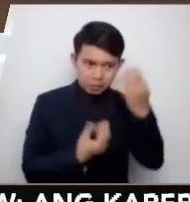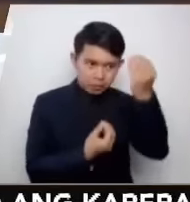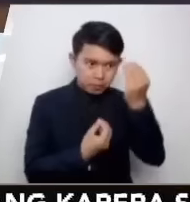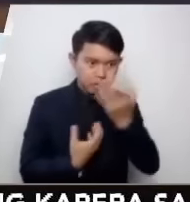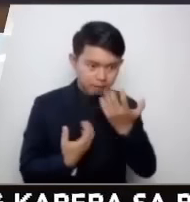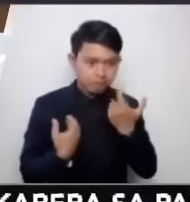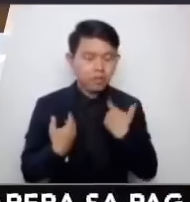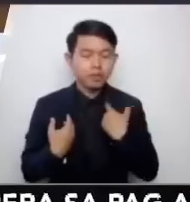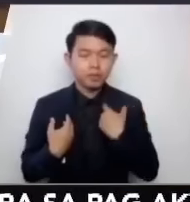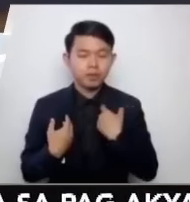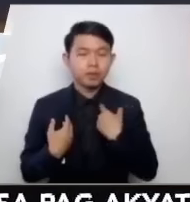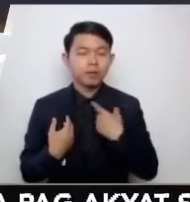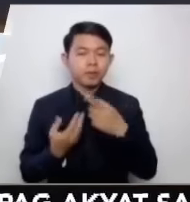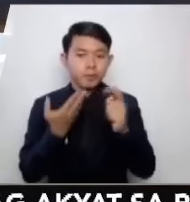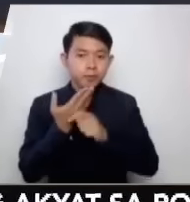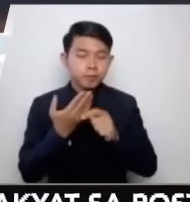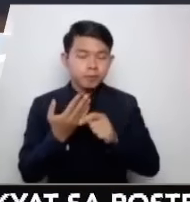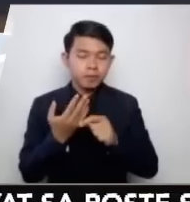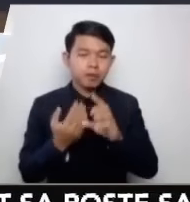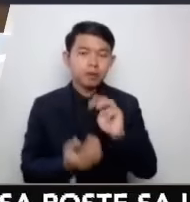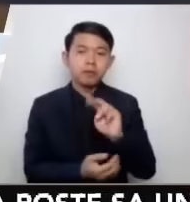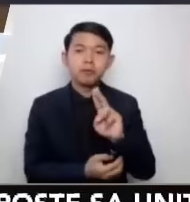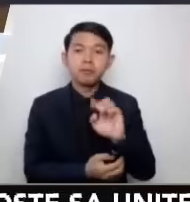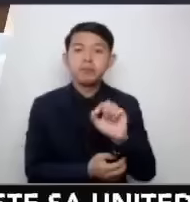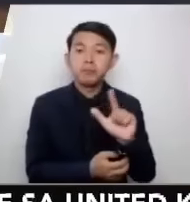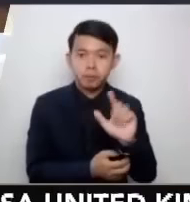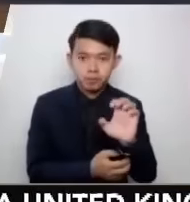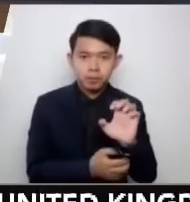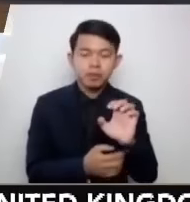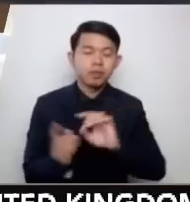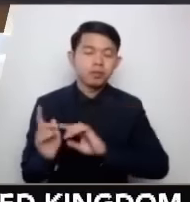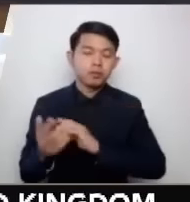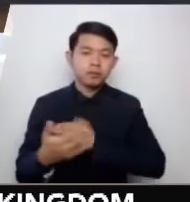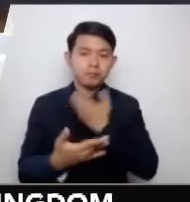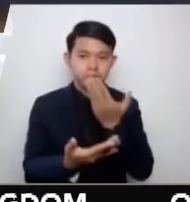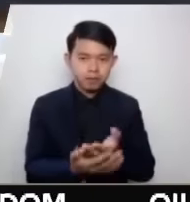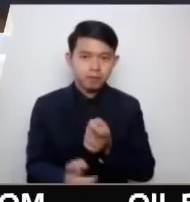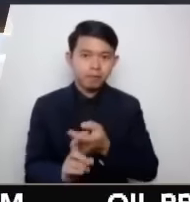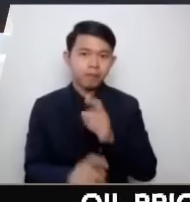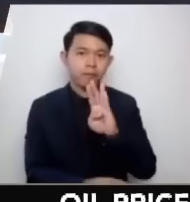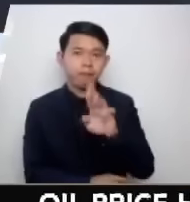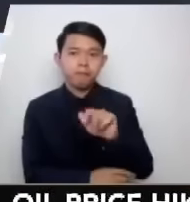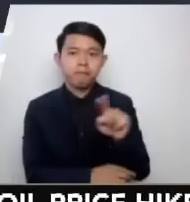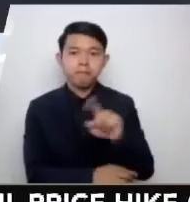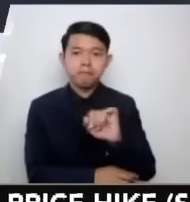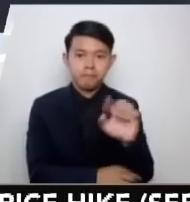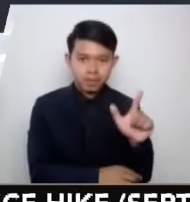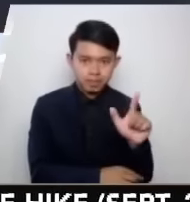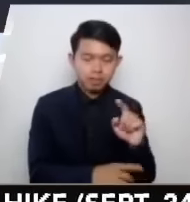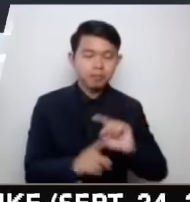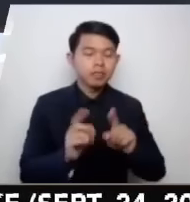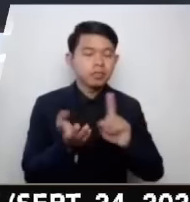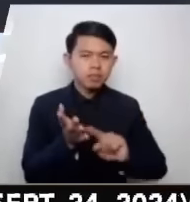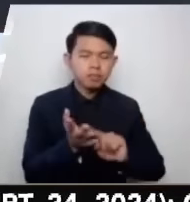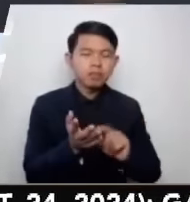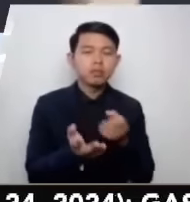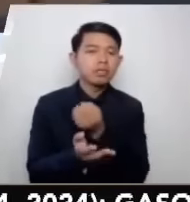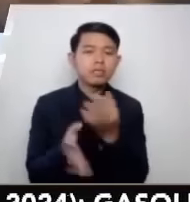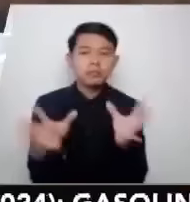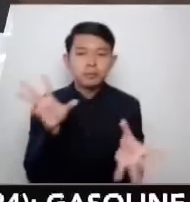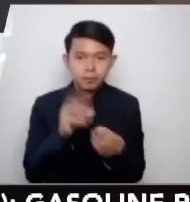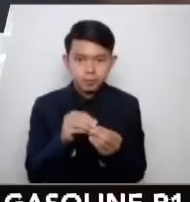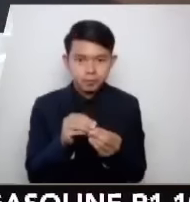ang darating mula sa Sao Paulo, Brazil. Inaalam pa ang kabuang halaga ng nasabat na illegal na droga at kung bahagi ng